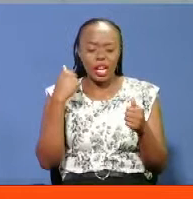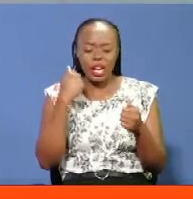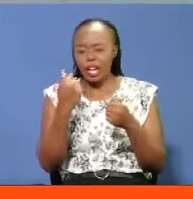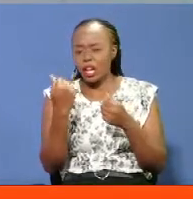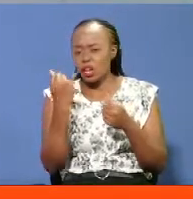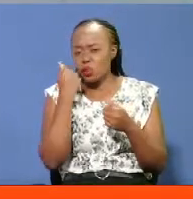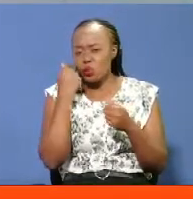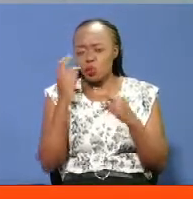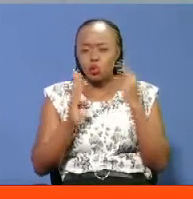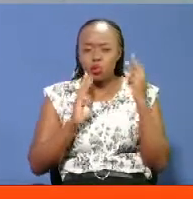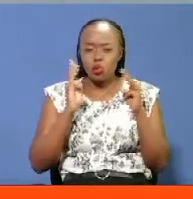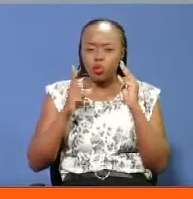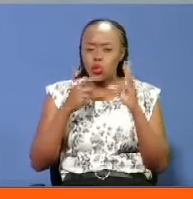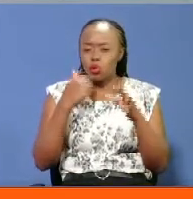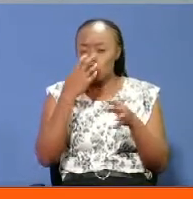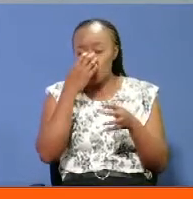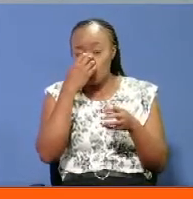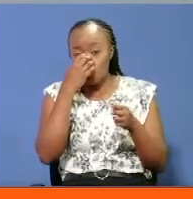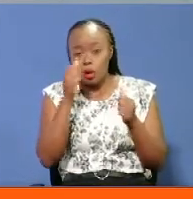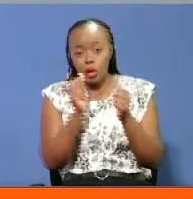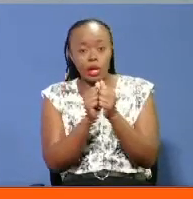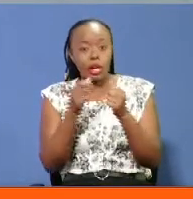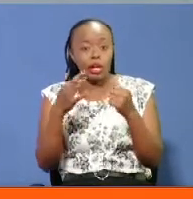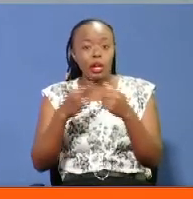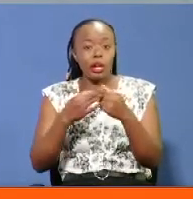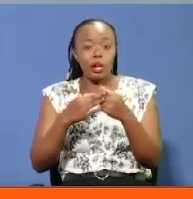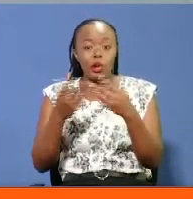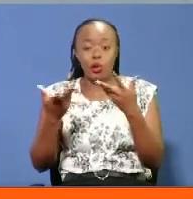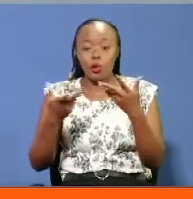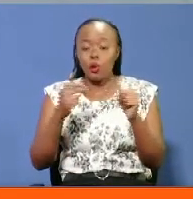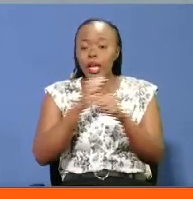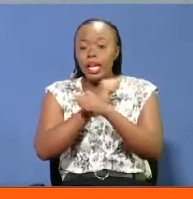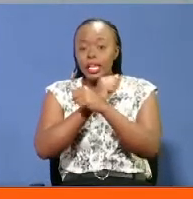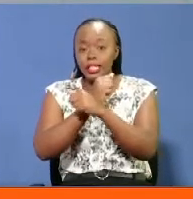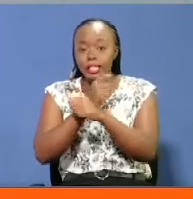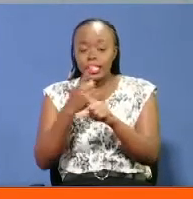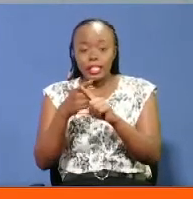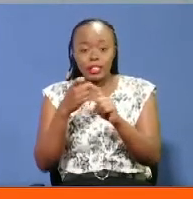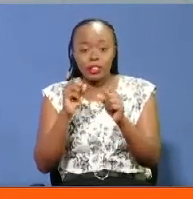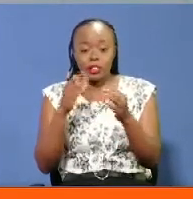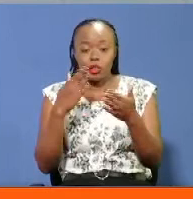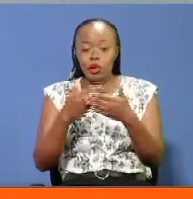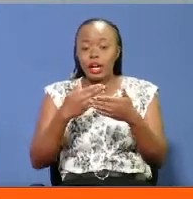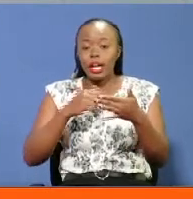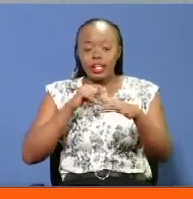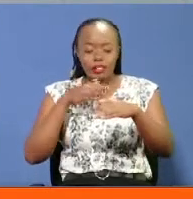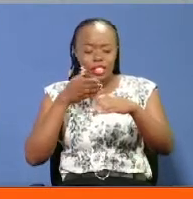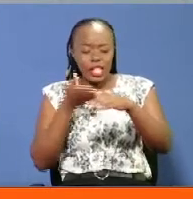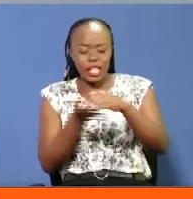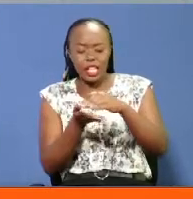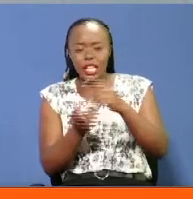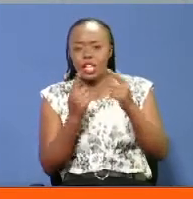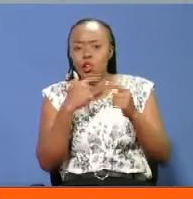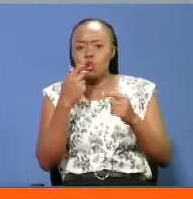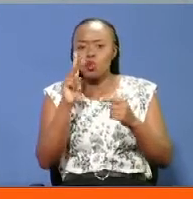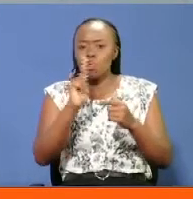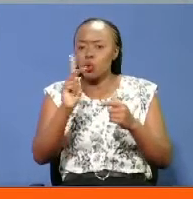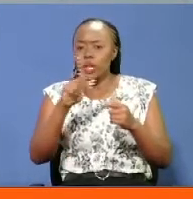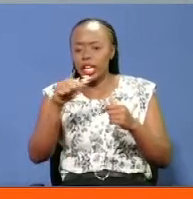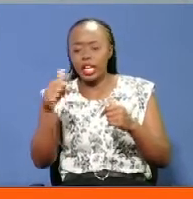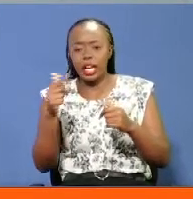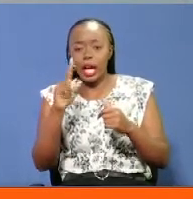miaka 18 wamepopolewa kutoka bahari ya Hindi baada ya kuzama jana jioni. Kennedy Gitindu na Solomon